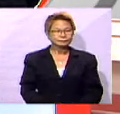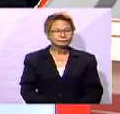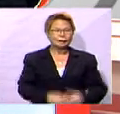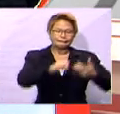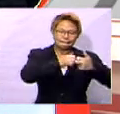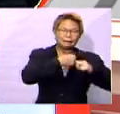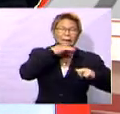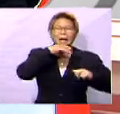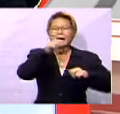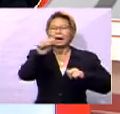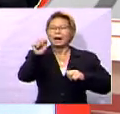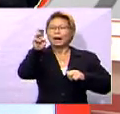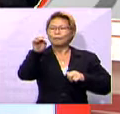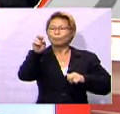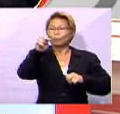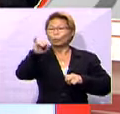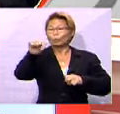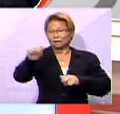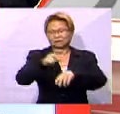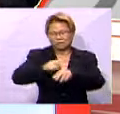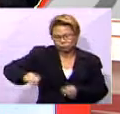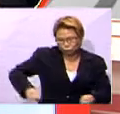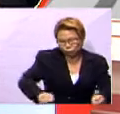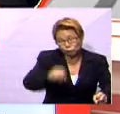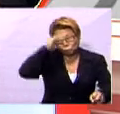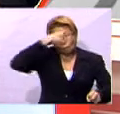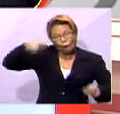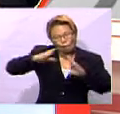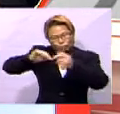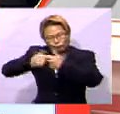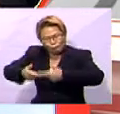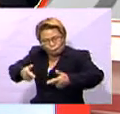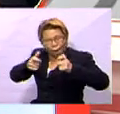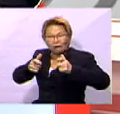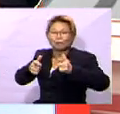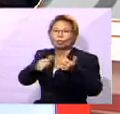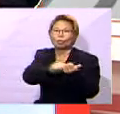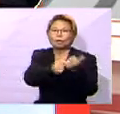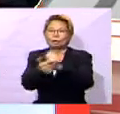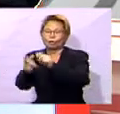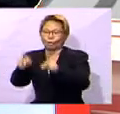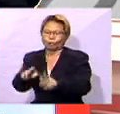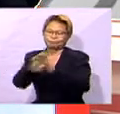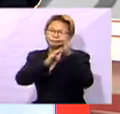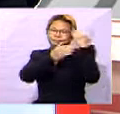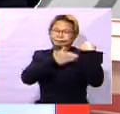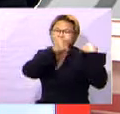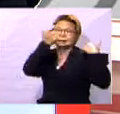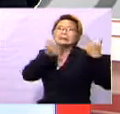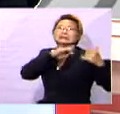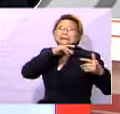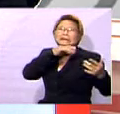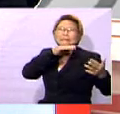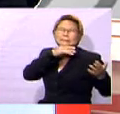Isu pencemaran amonia di Sungai Johor perlu ditangani segera oleh pihak berkaitan. Ia merupakan kejadian pencemaran